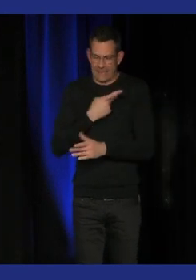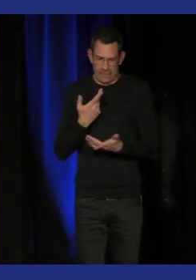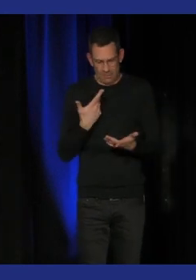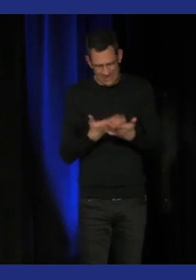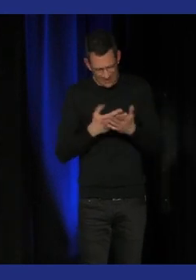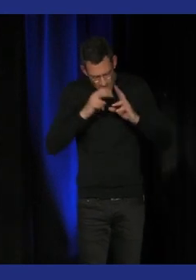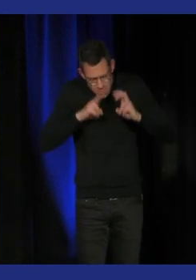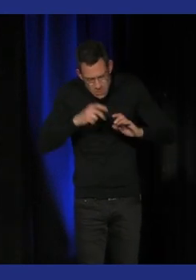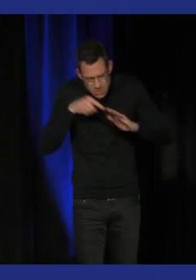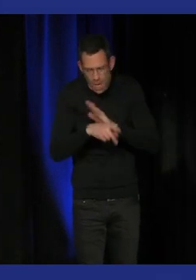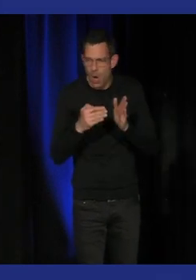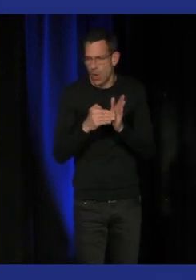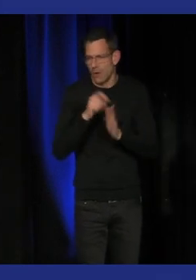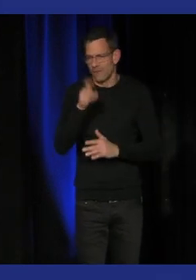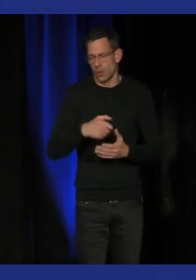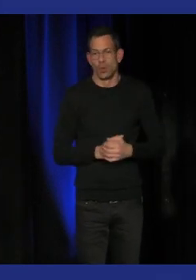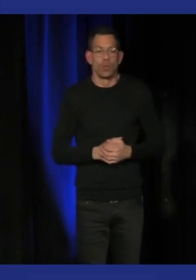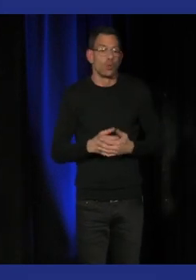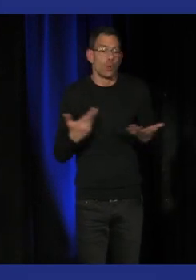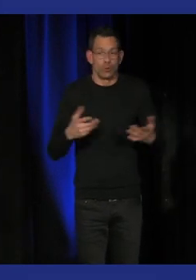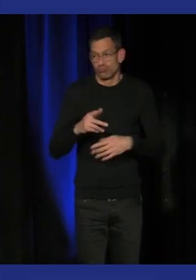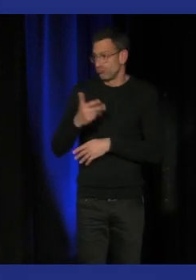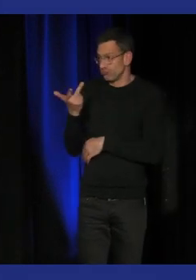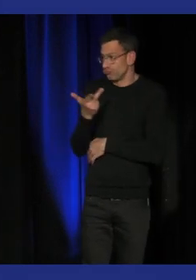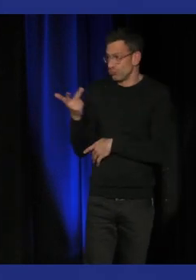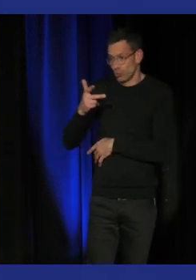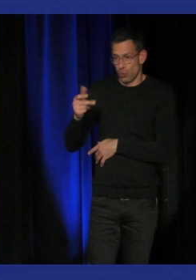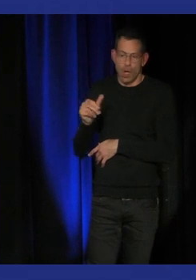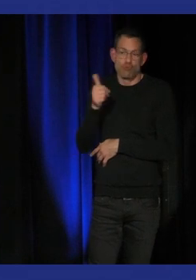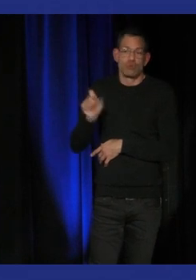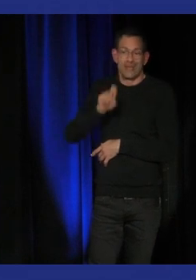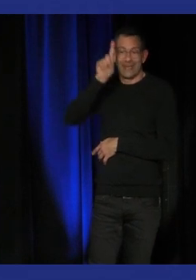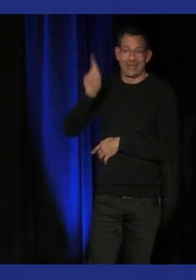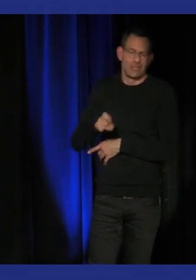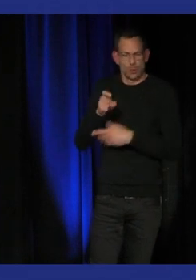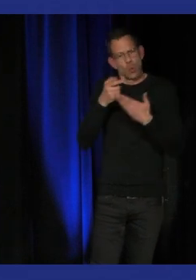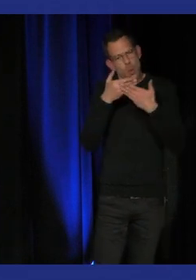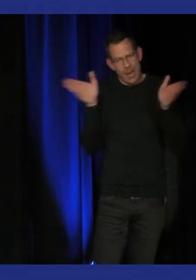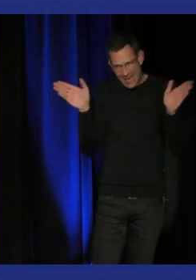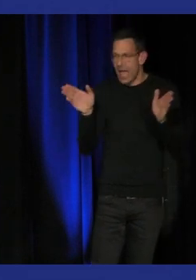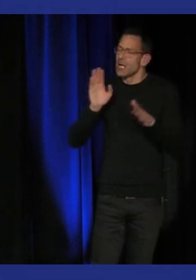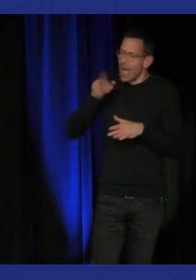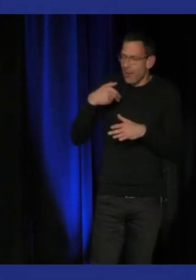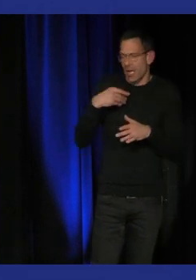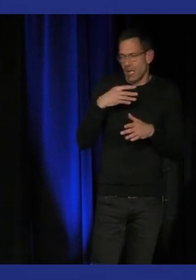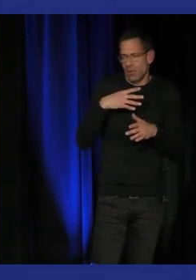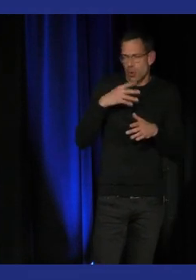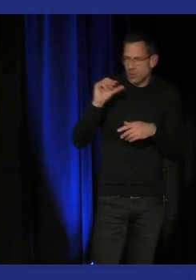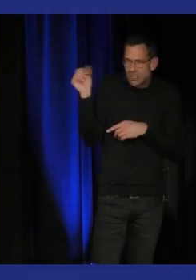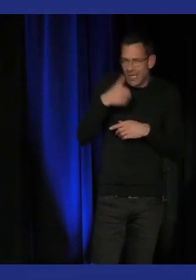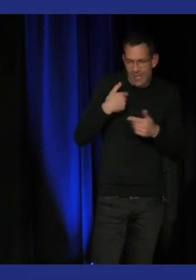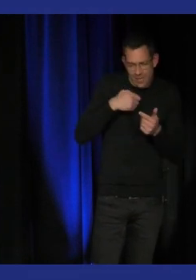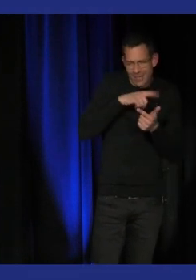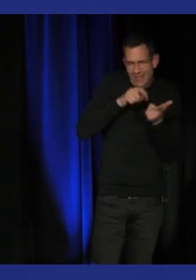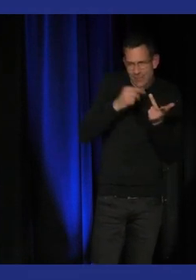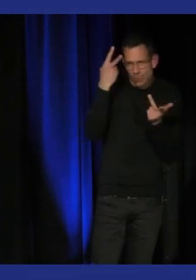qu'on avait envie de poser de manière plus large à chacun de vous trois, et puis après j'aurais peut-être des questions un peu plus spécifiques pour chacun d'entre vous,